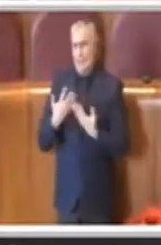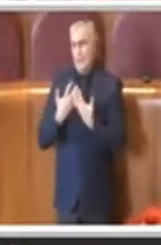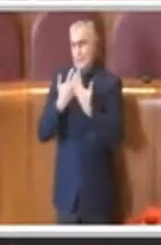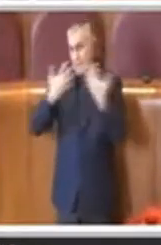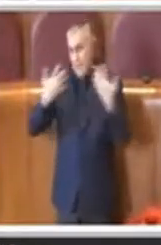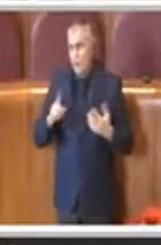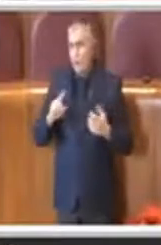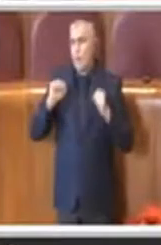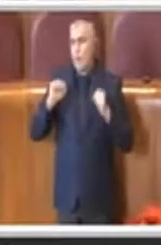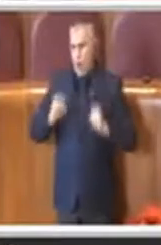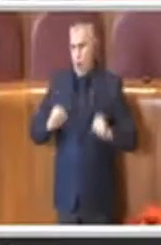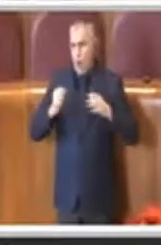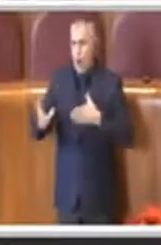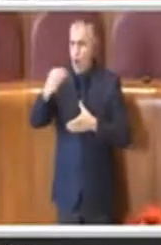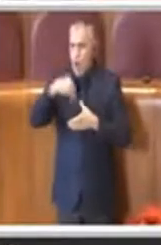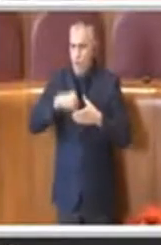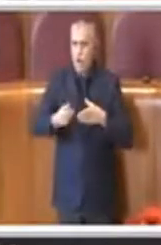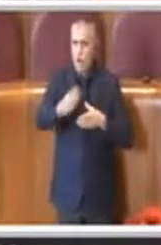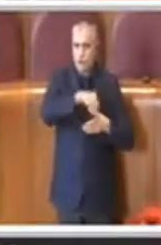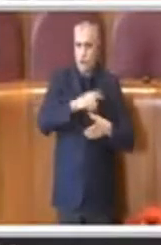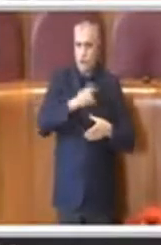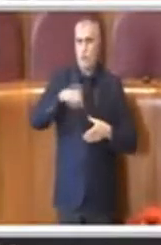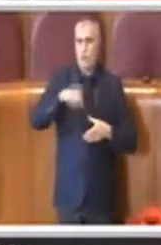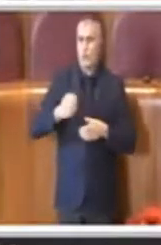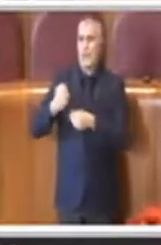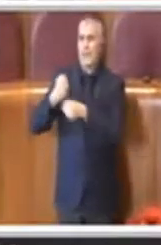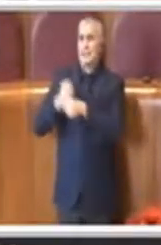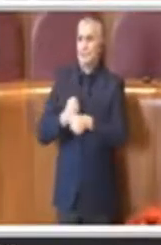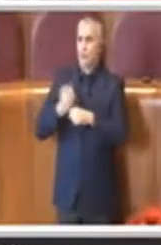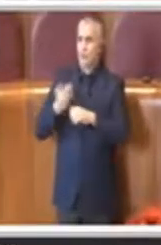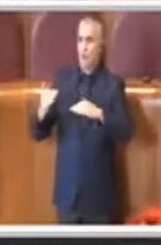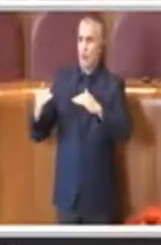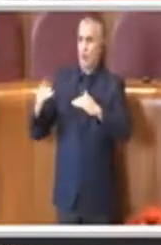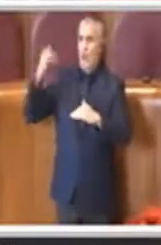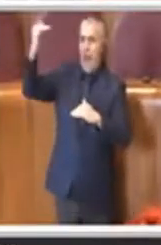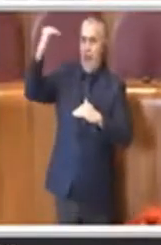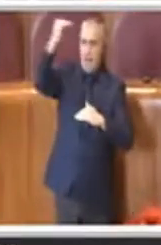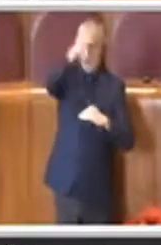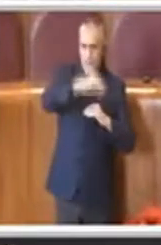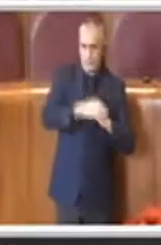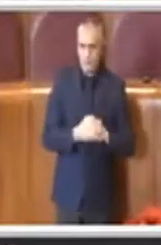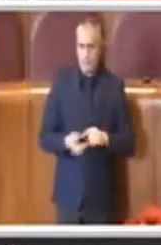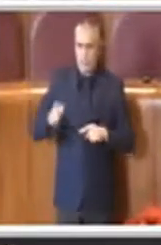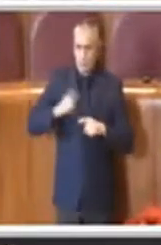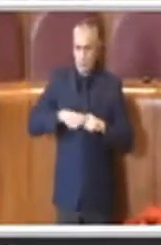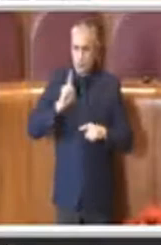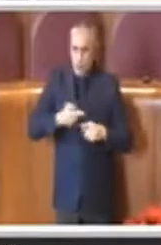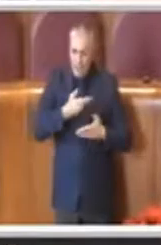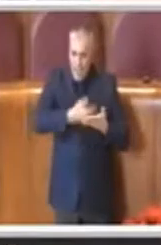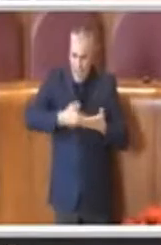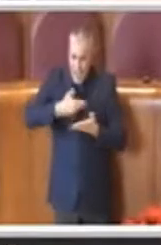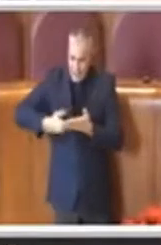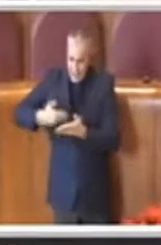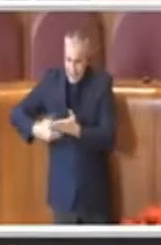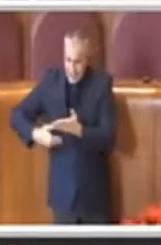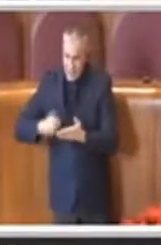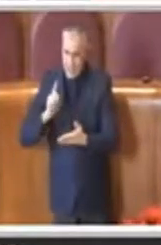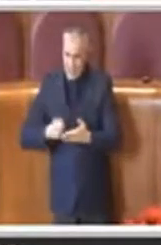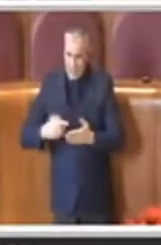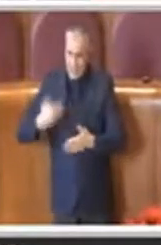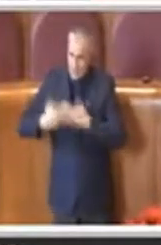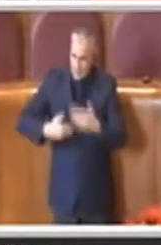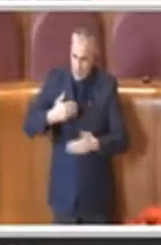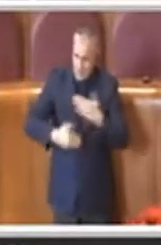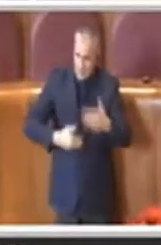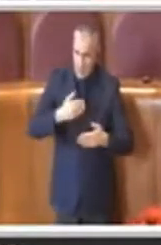necessario, anche gli altri livelli istituzionali, e poi a provvedere, mediante l'adozione di successivi atti, alla prosecuzione di tutte le attività di